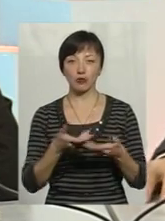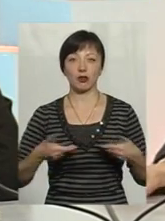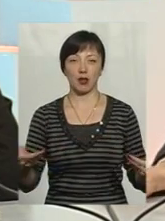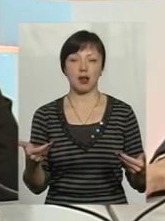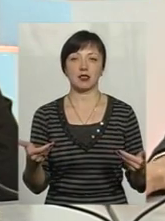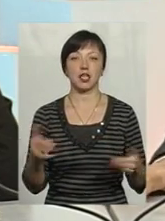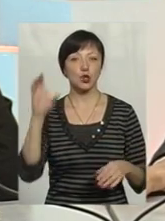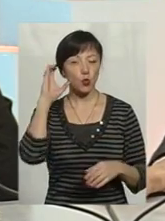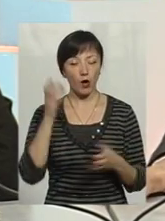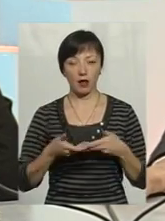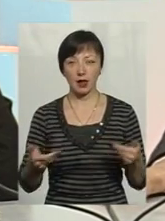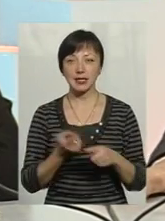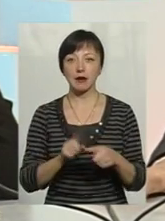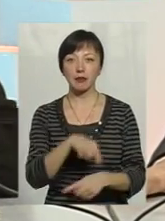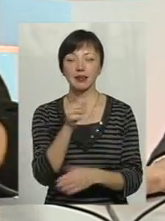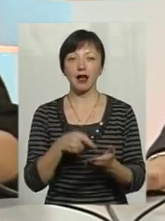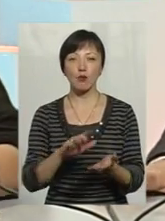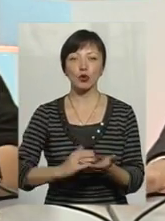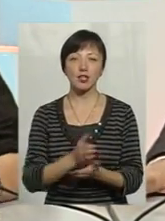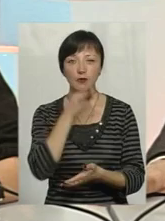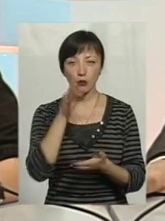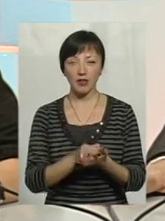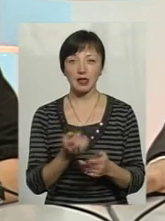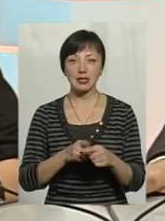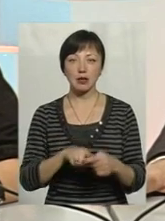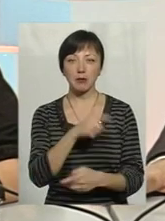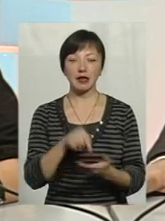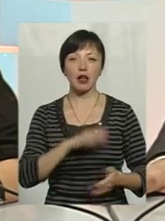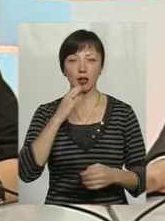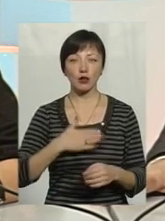нас слухає. Це питання політичної відповідальності, це питання